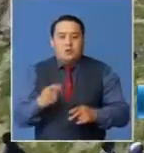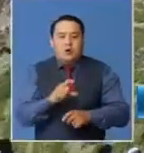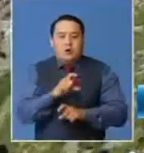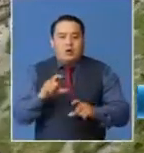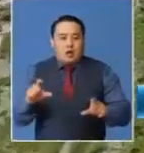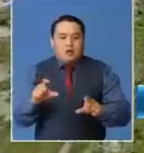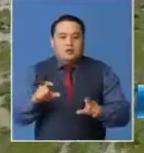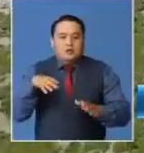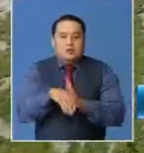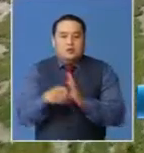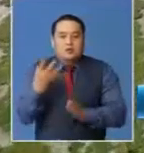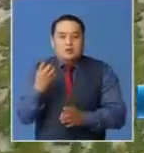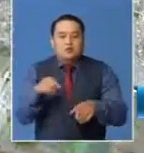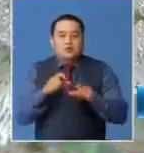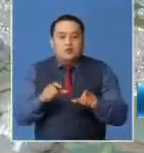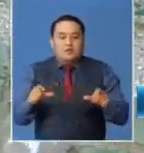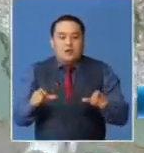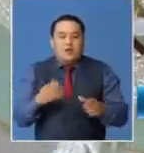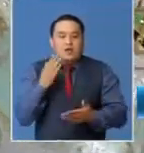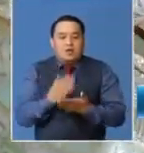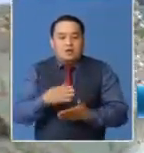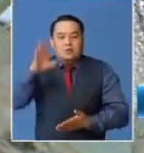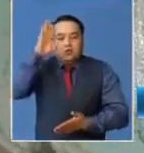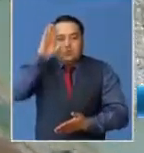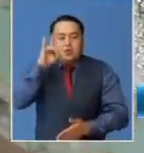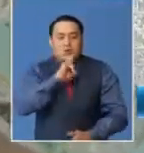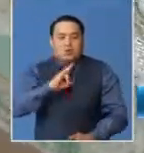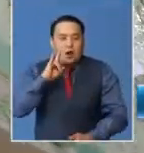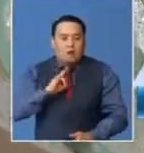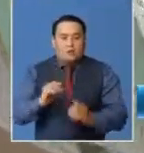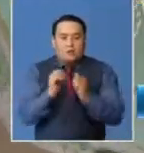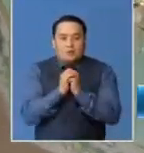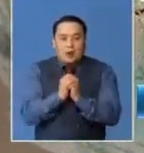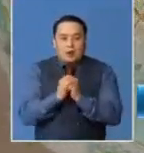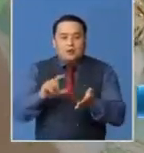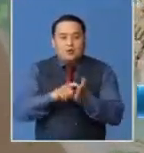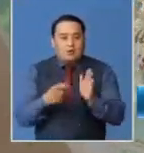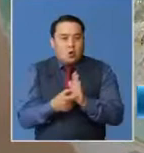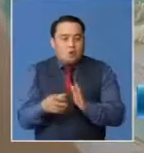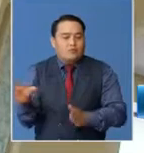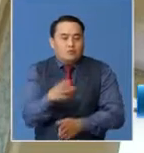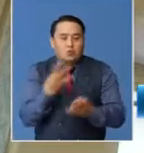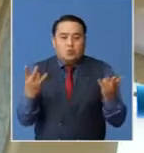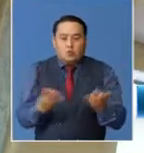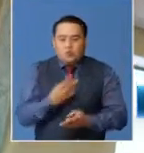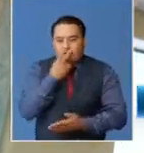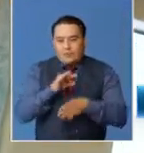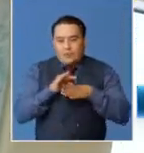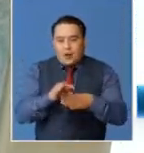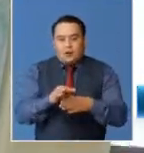2 этажей, рассчитана она на 500 человек. Имеются мужские и женские молельные залы и все, что нужно для